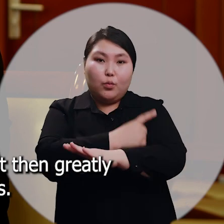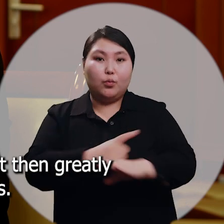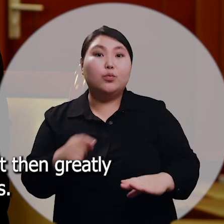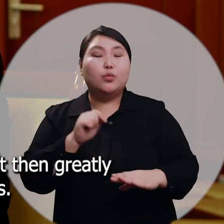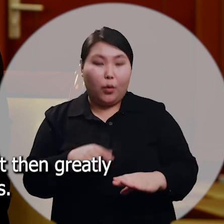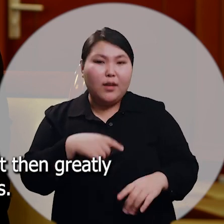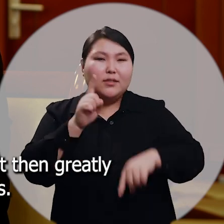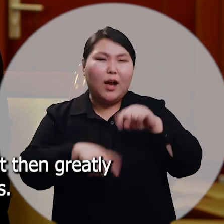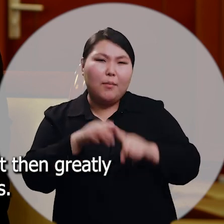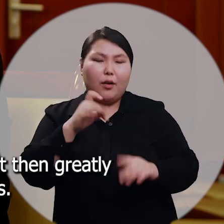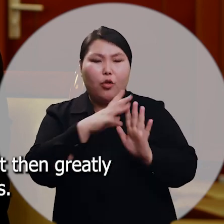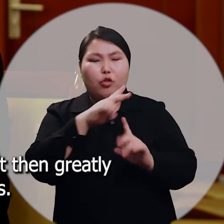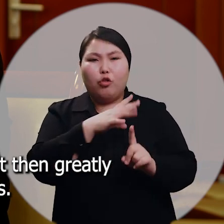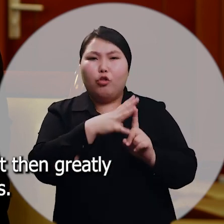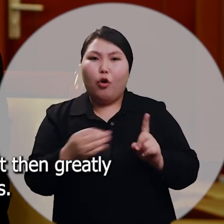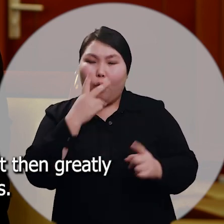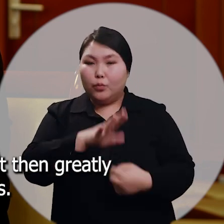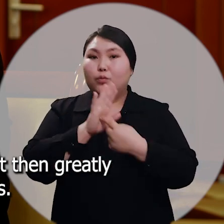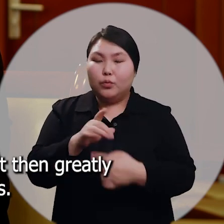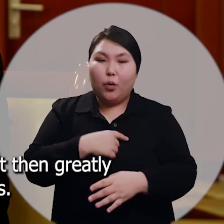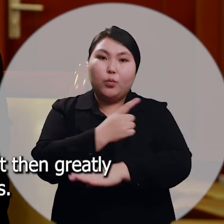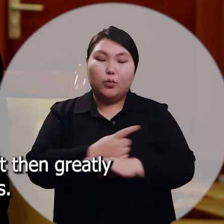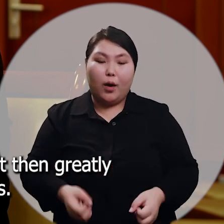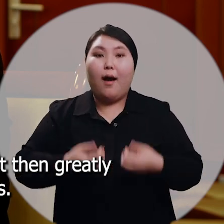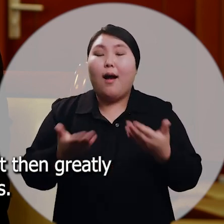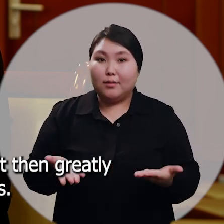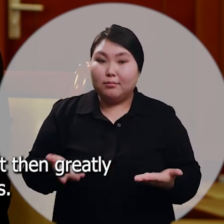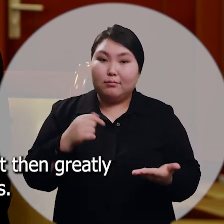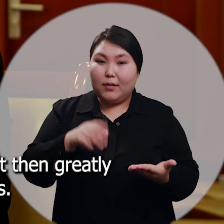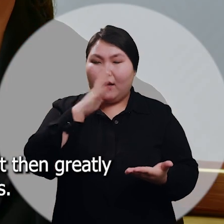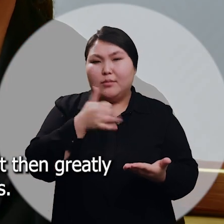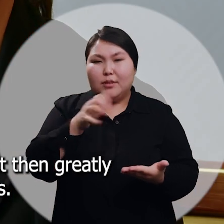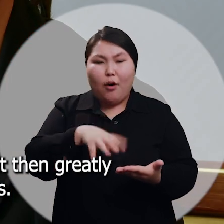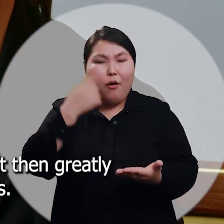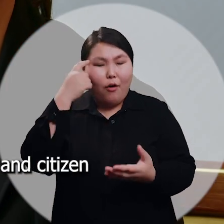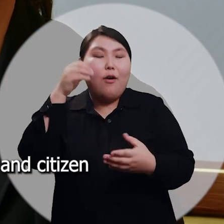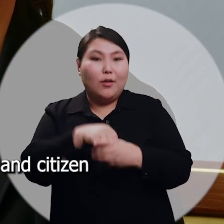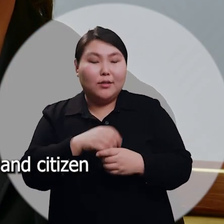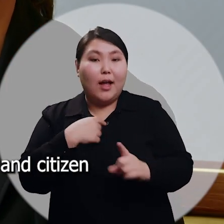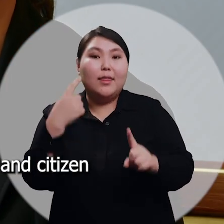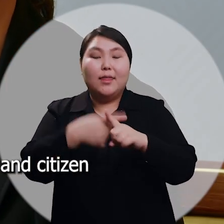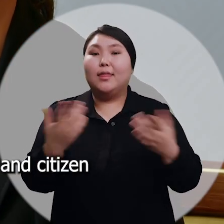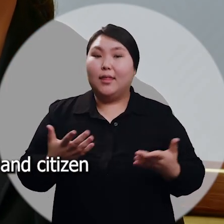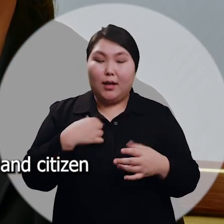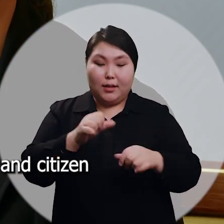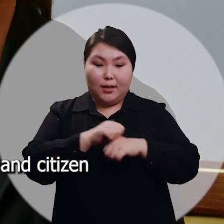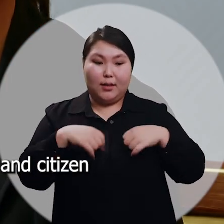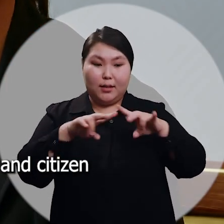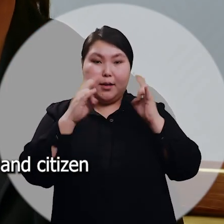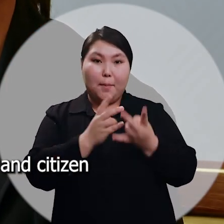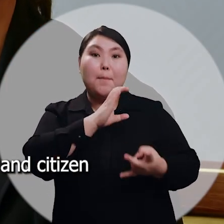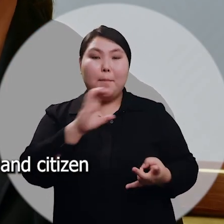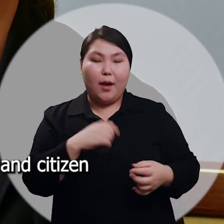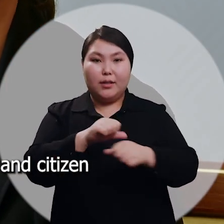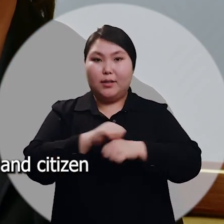ажлий үрдүүнд, ямуэрэх нөлөөл үзүүлтэй, үрдүүн гардгээн гэдээг бол массао ойлхэсэн, дээйр нээг нэгмиян